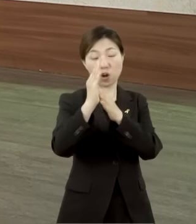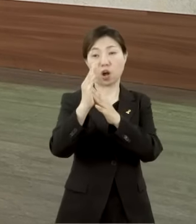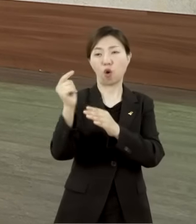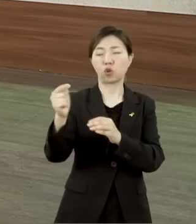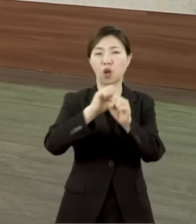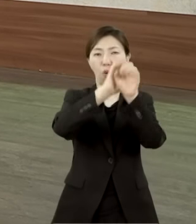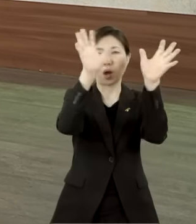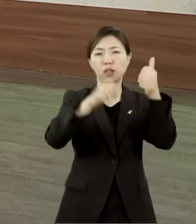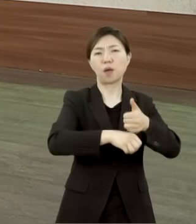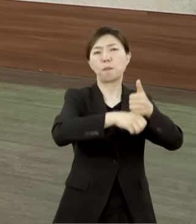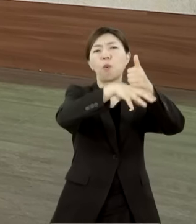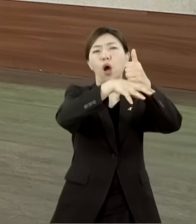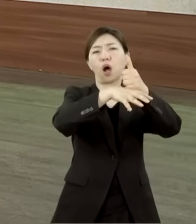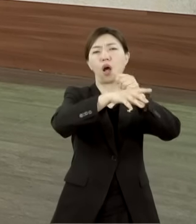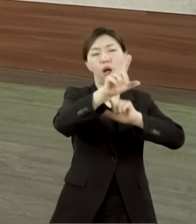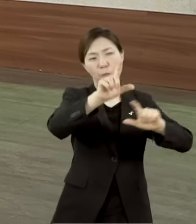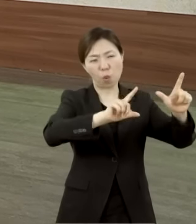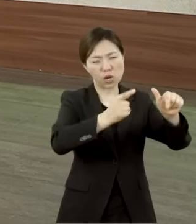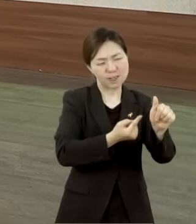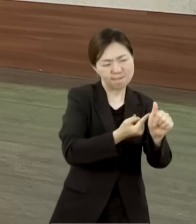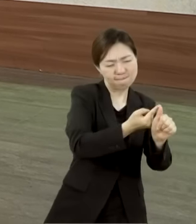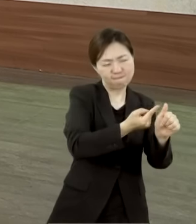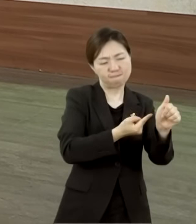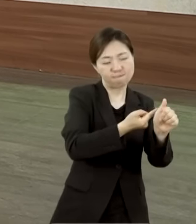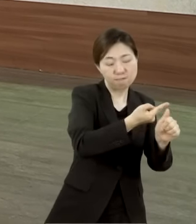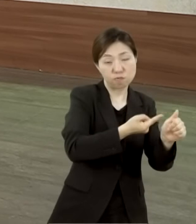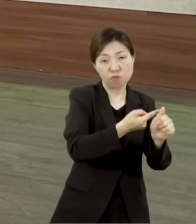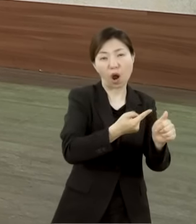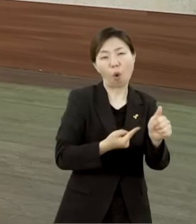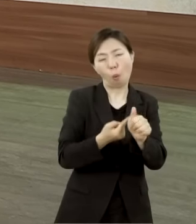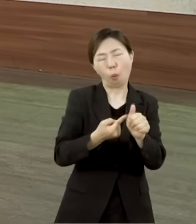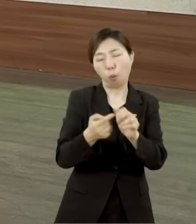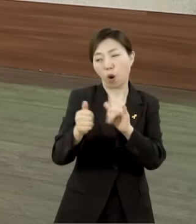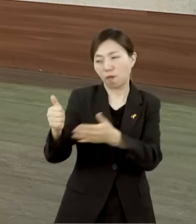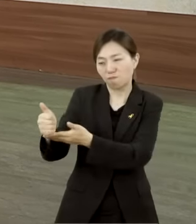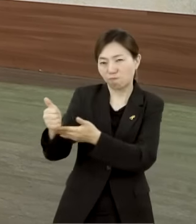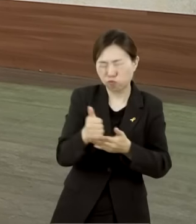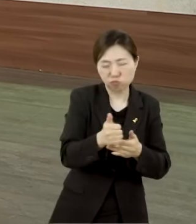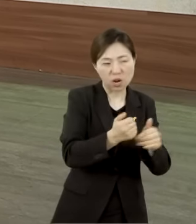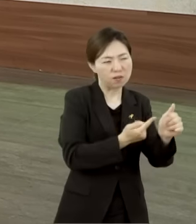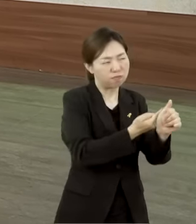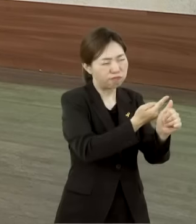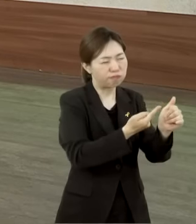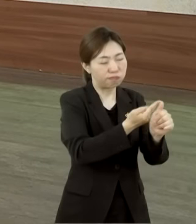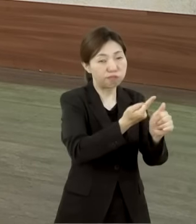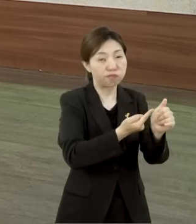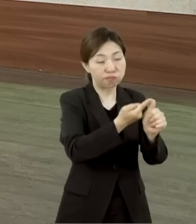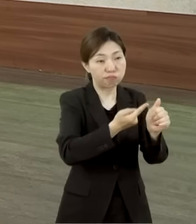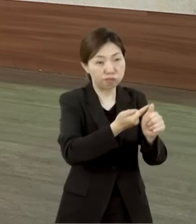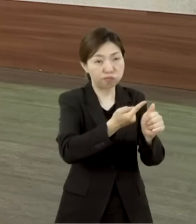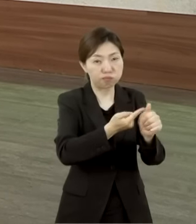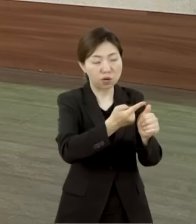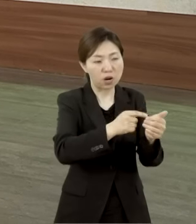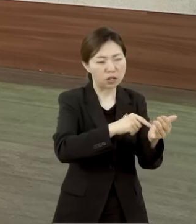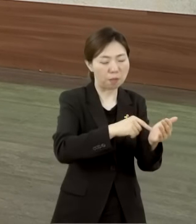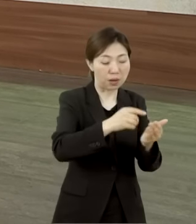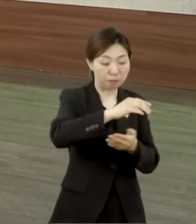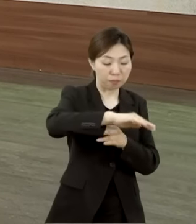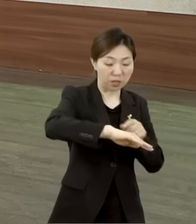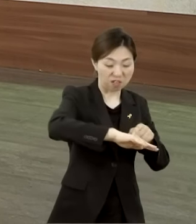보살님을 모습을 조각하고 그 바위를 이렇게 세워 가지고 마블처럼 딱 이렇게